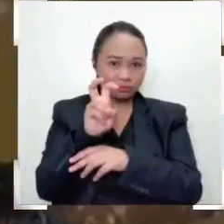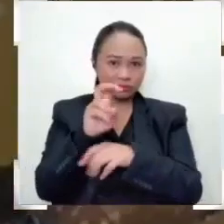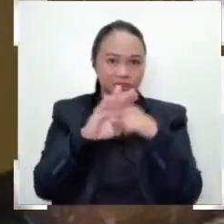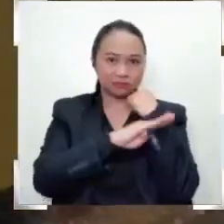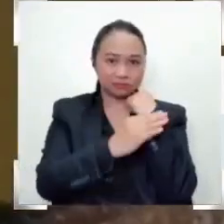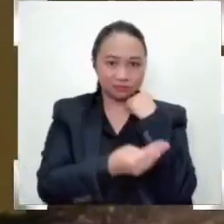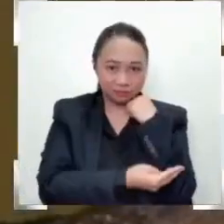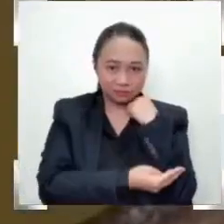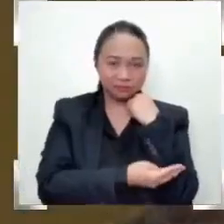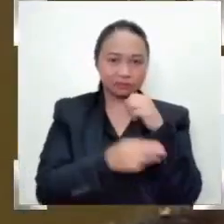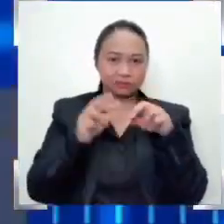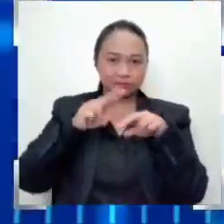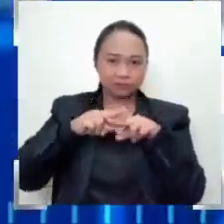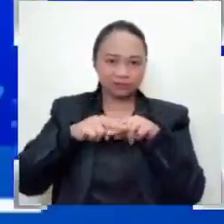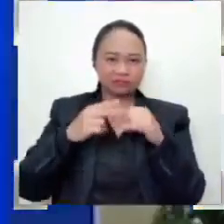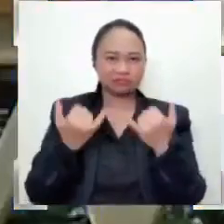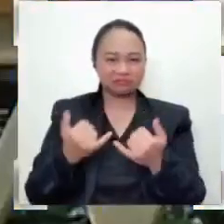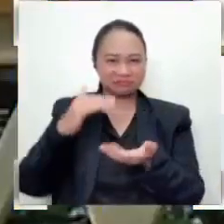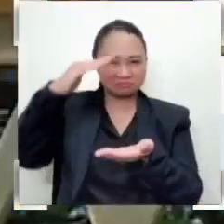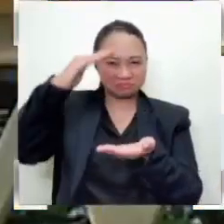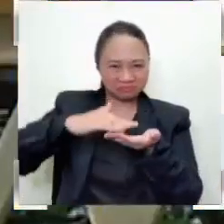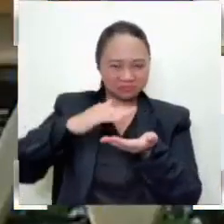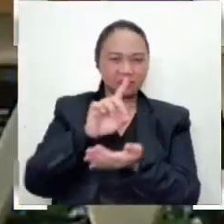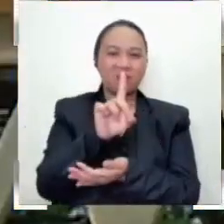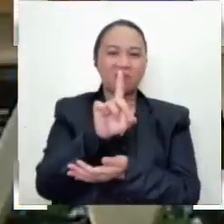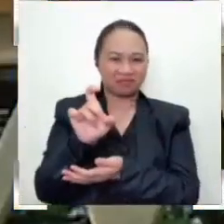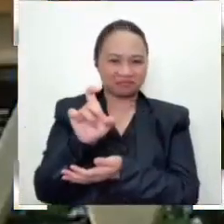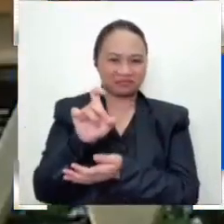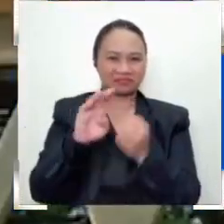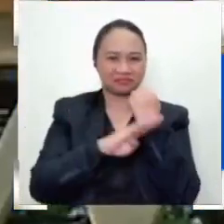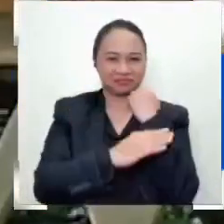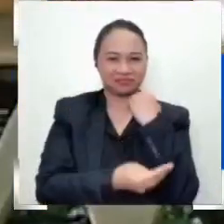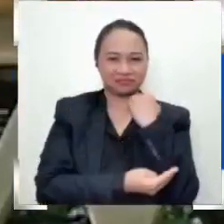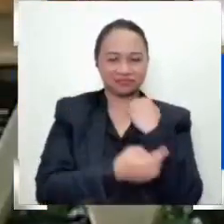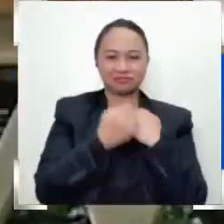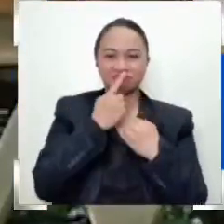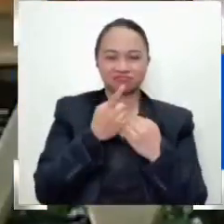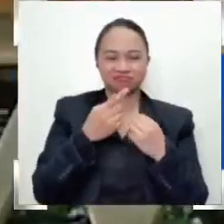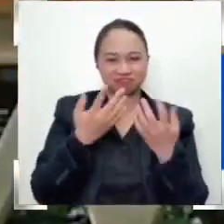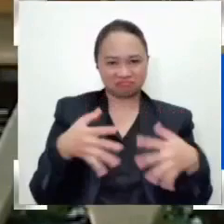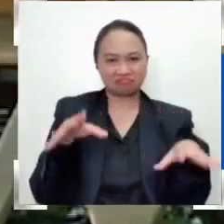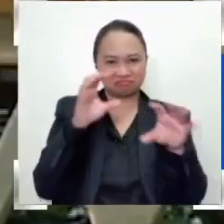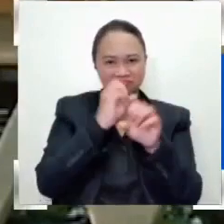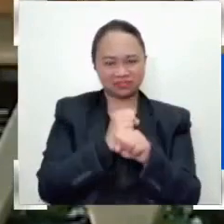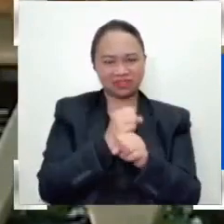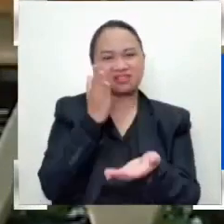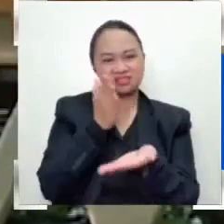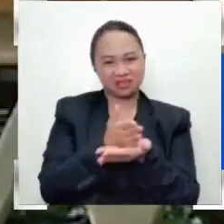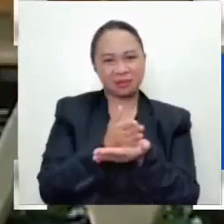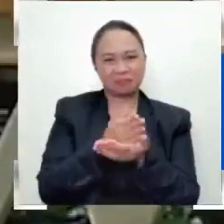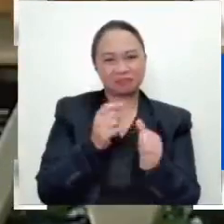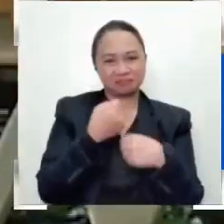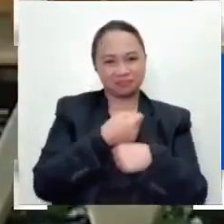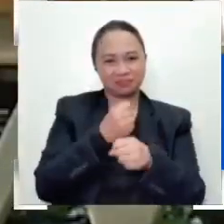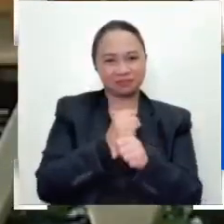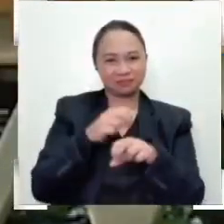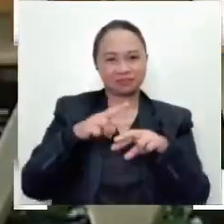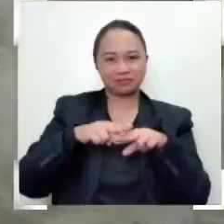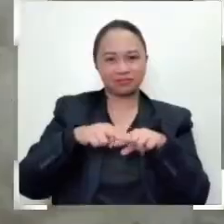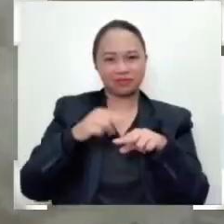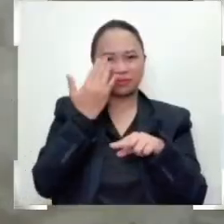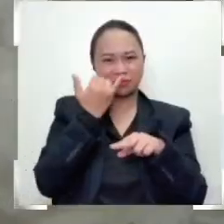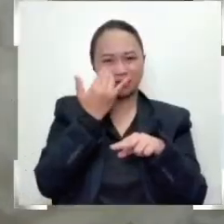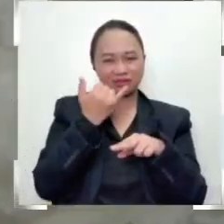100 sako na lamang daw ngayon. Wala, stop production ba? Kasi wala po tayong pangluto